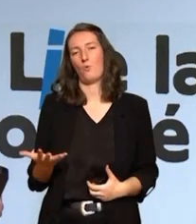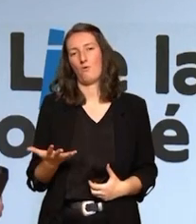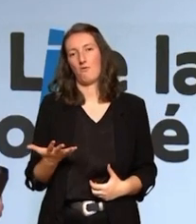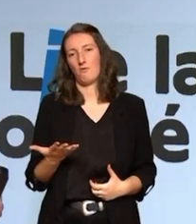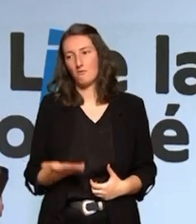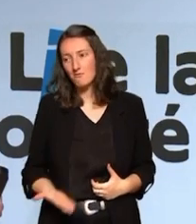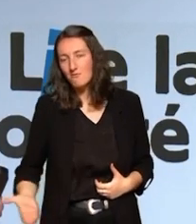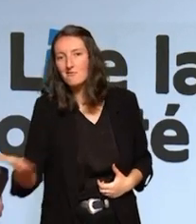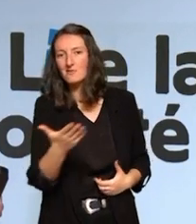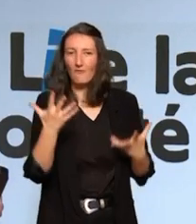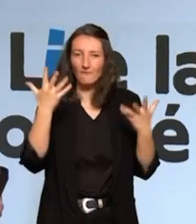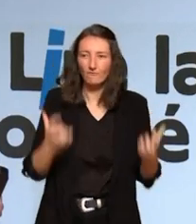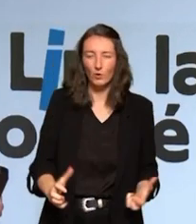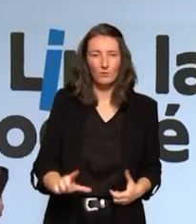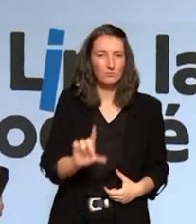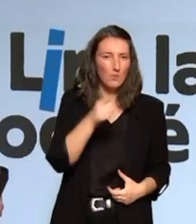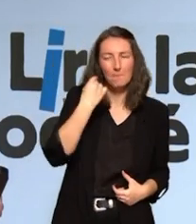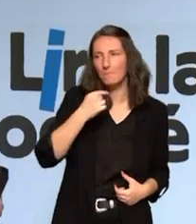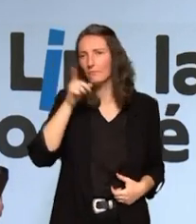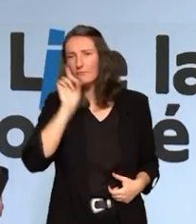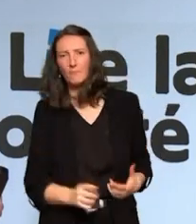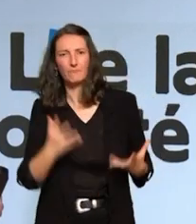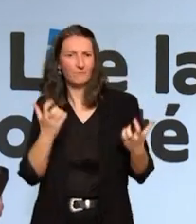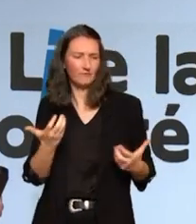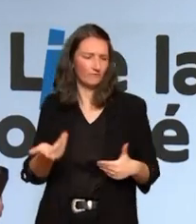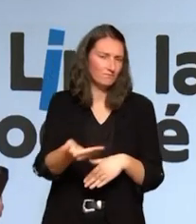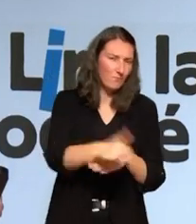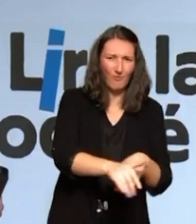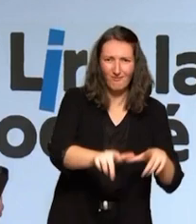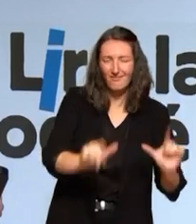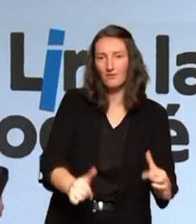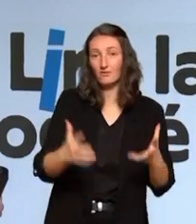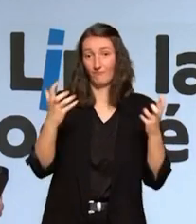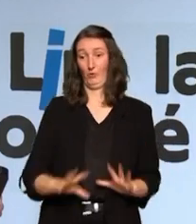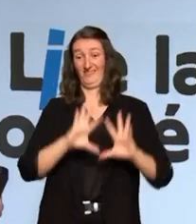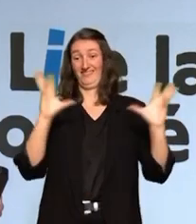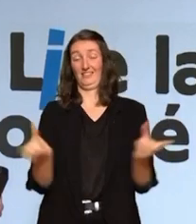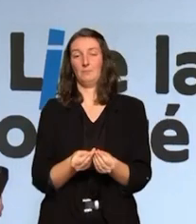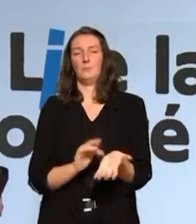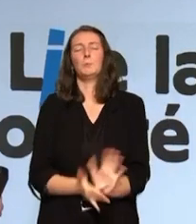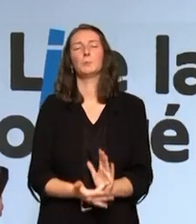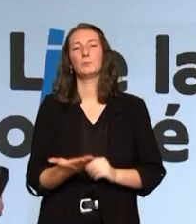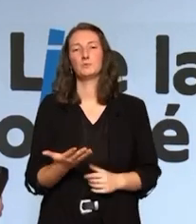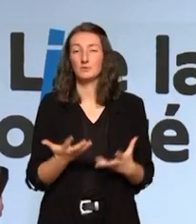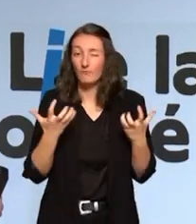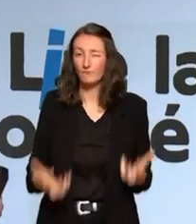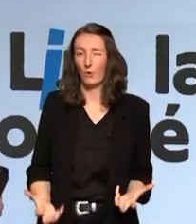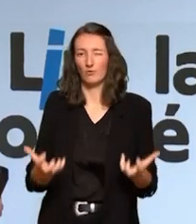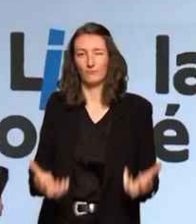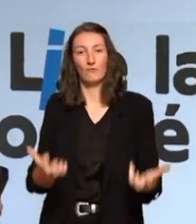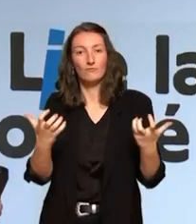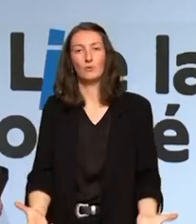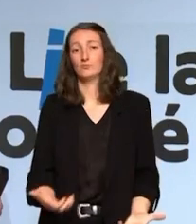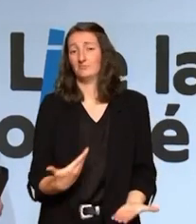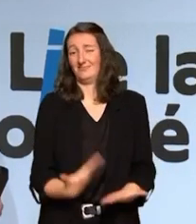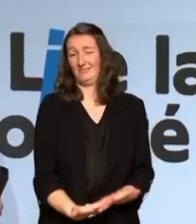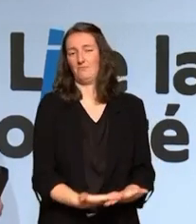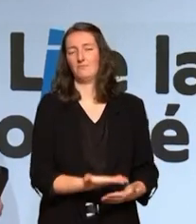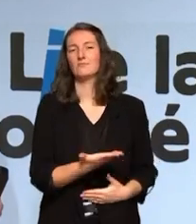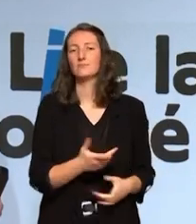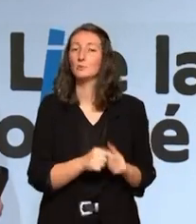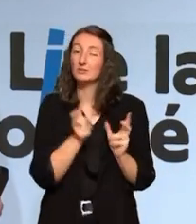amis, exigeait de voir des femmes, exigeait de voir des morts, exigeait tout cela ensemble, exigeait, exigeait, exigeait et